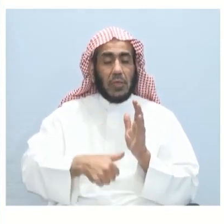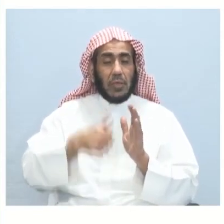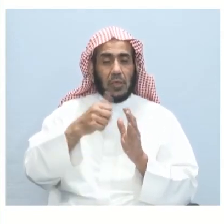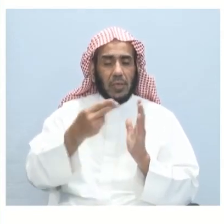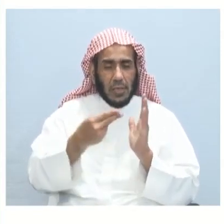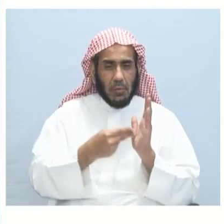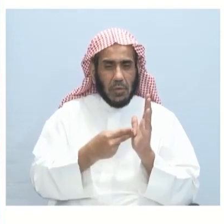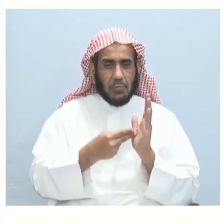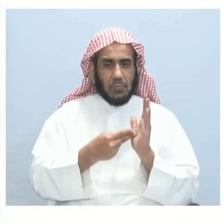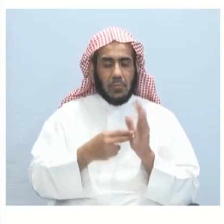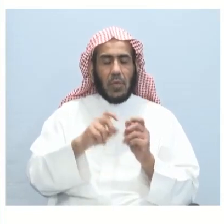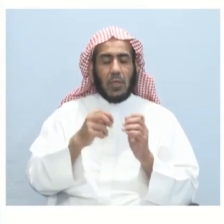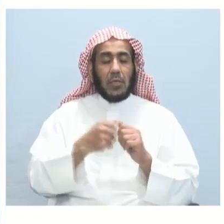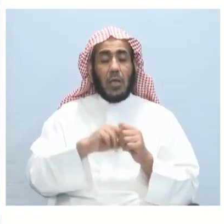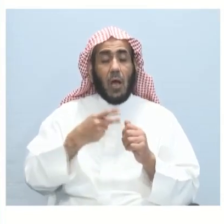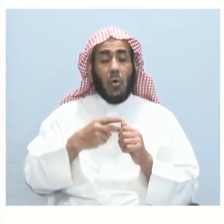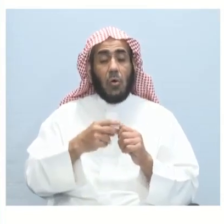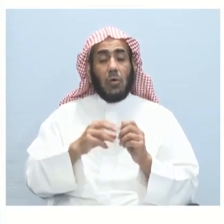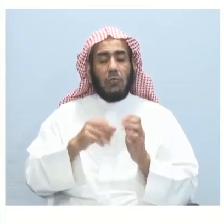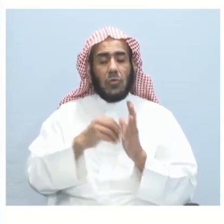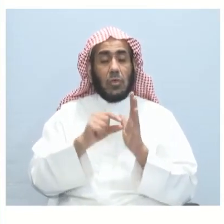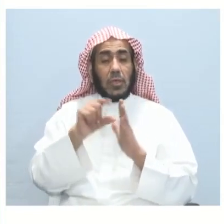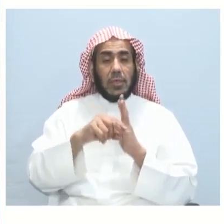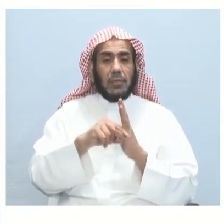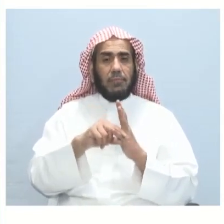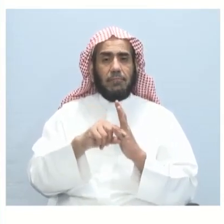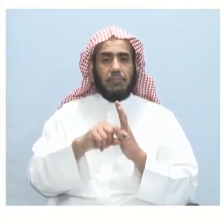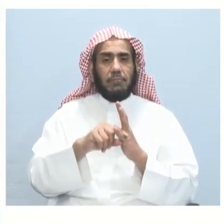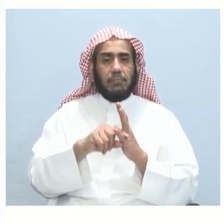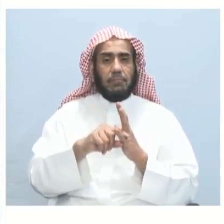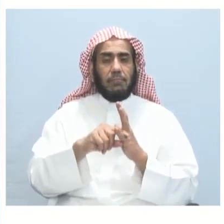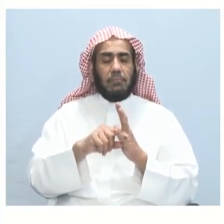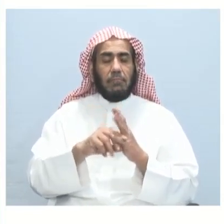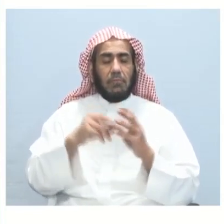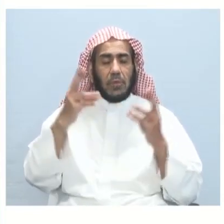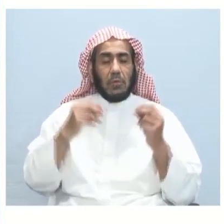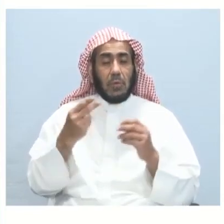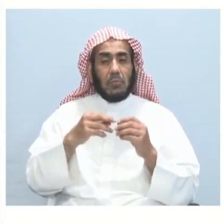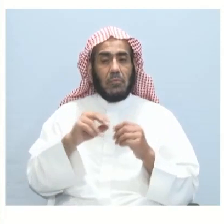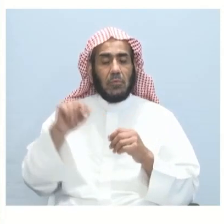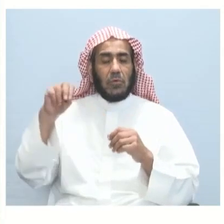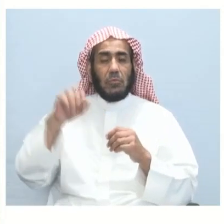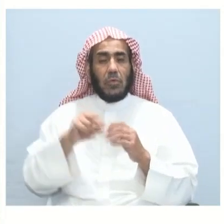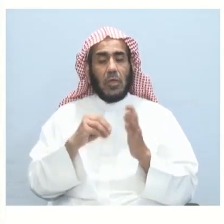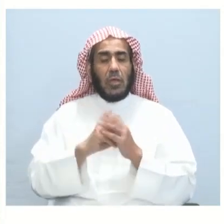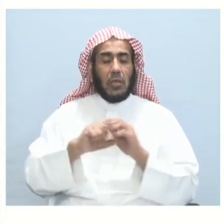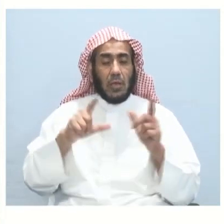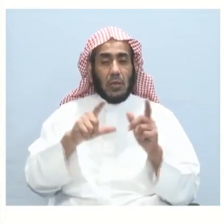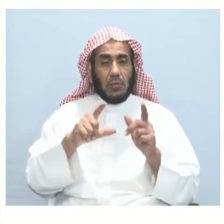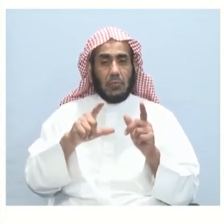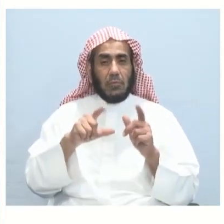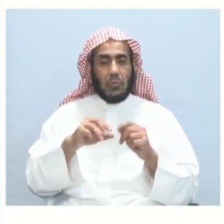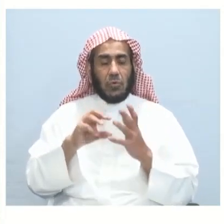كتابه النص او في جزء النص من تصميم رسم سمارت ارض في جزء النص سيظهر لنا